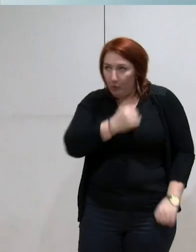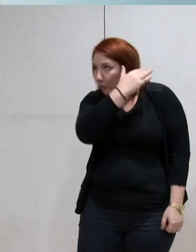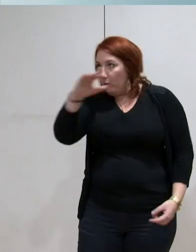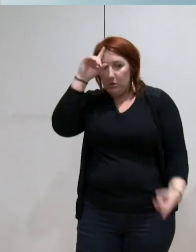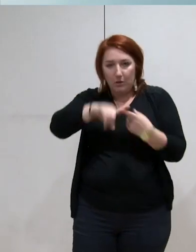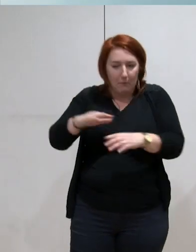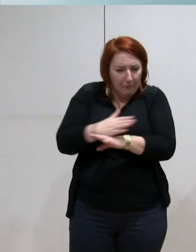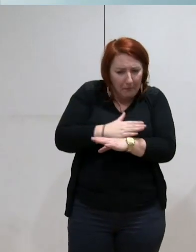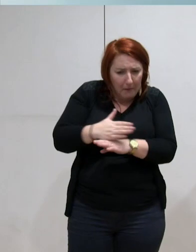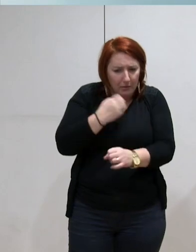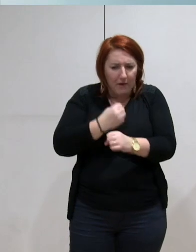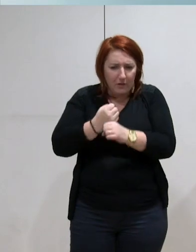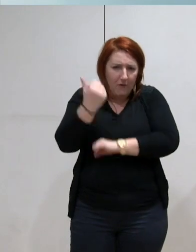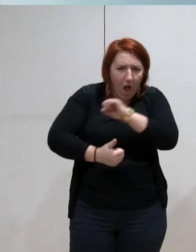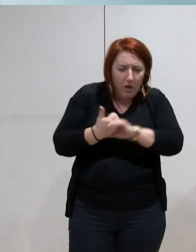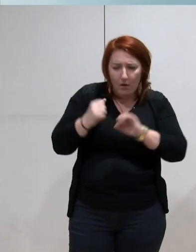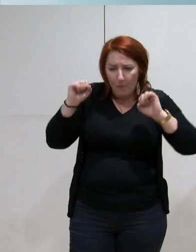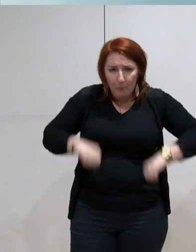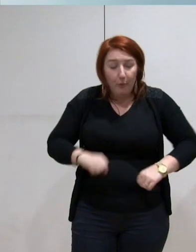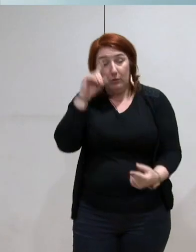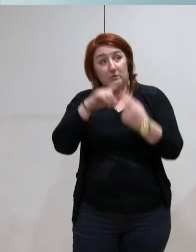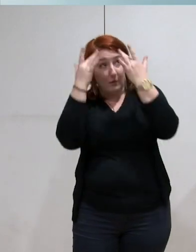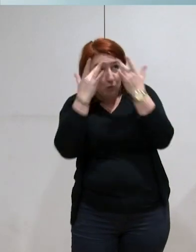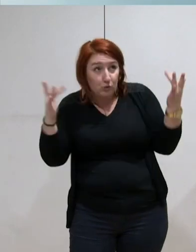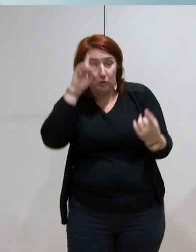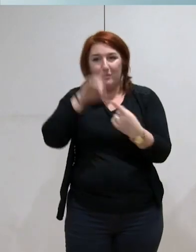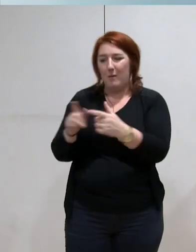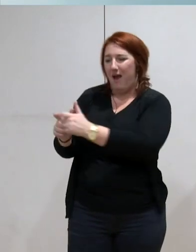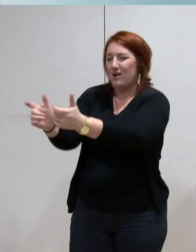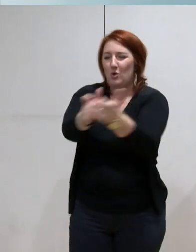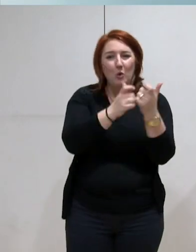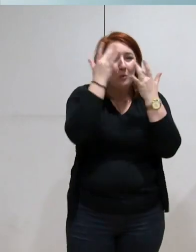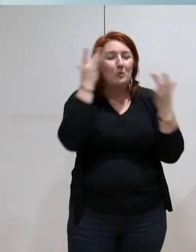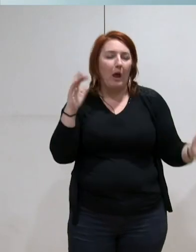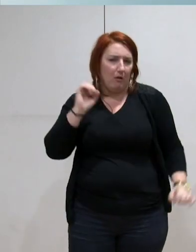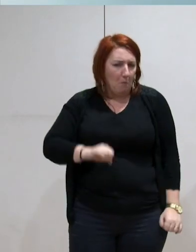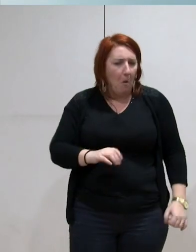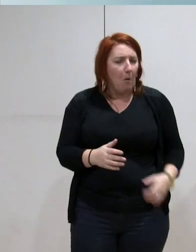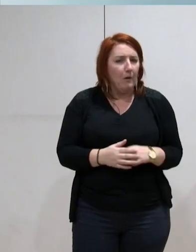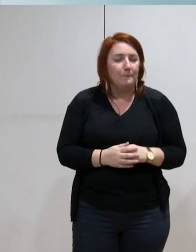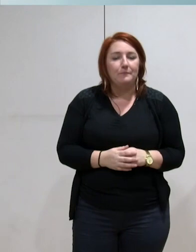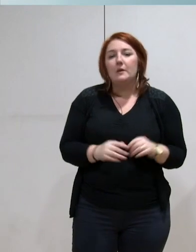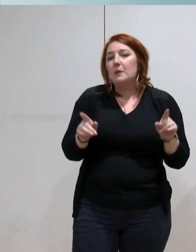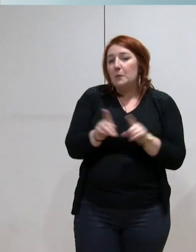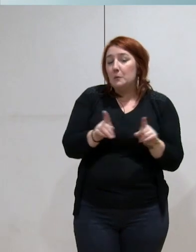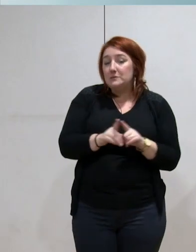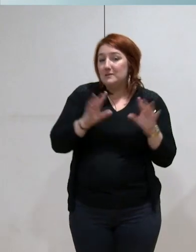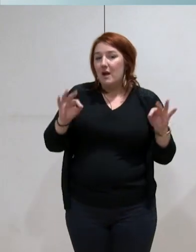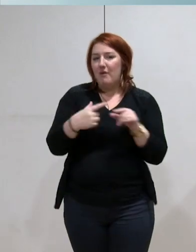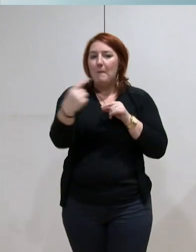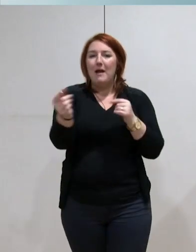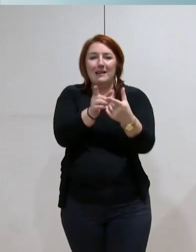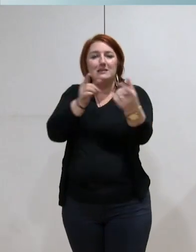avoir beaucoup autour de la culture et autour du soutien des acteurs culturels et puis en ce qui concerne la gestion du Palais des